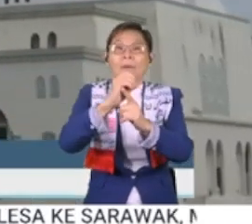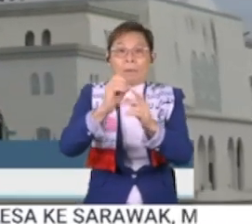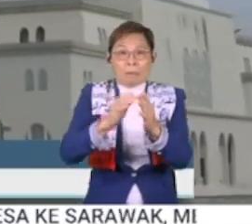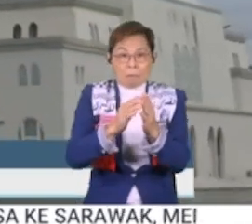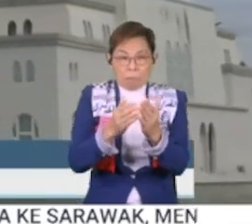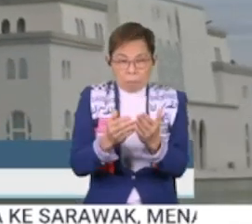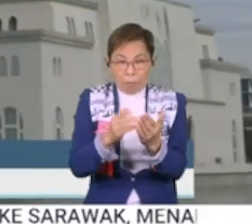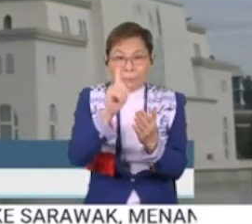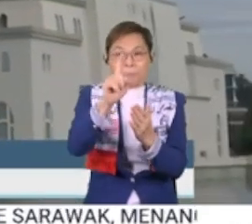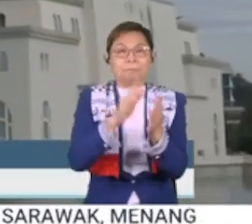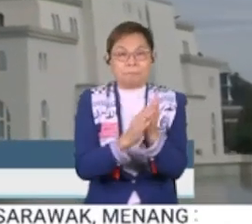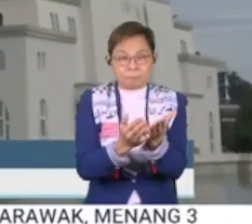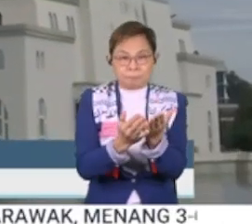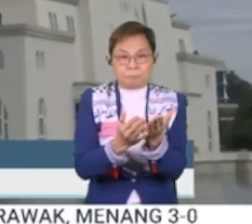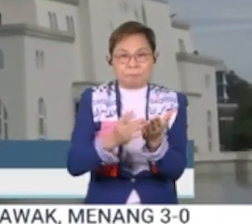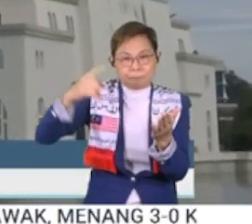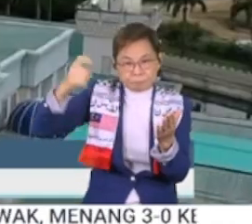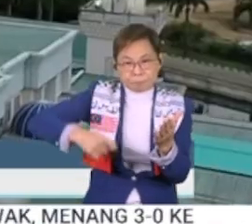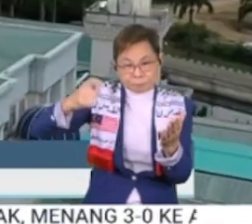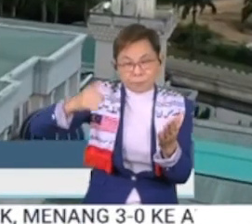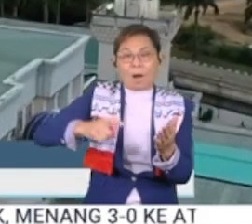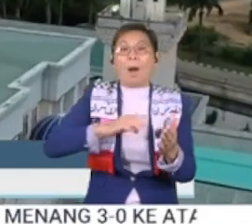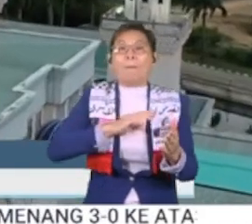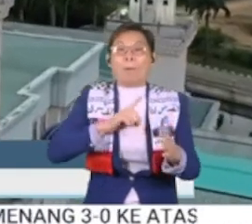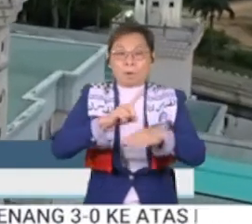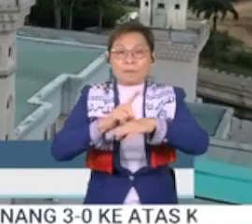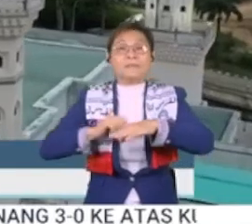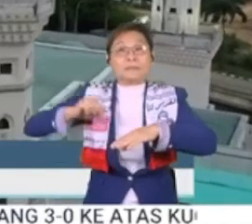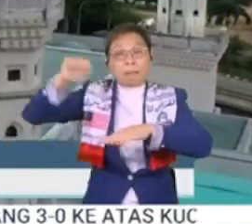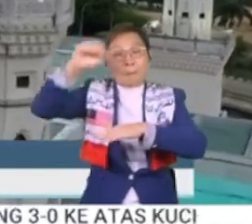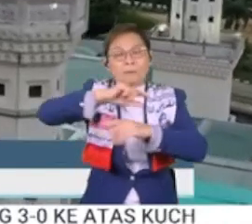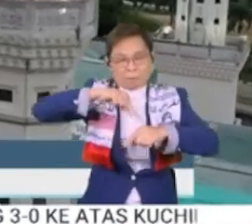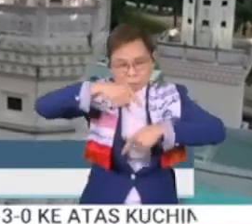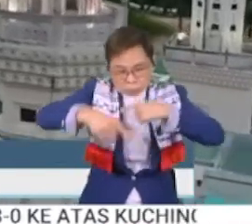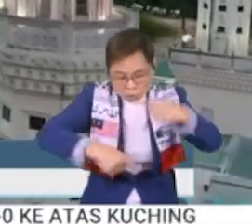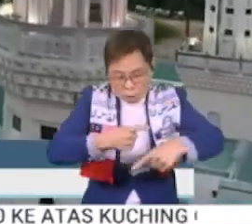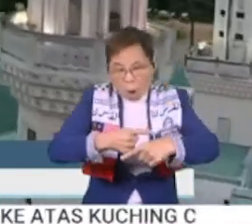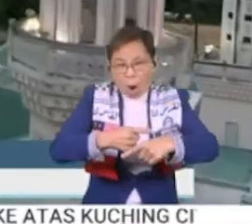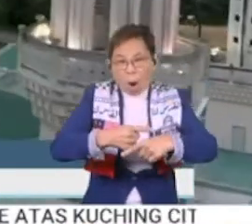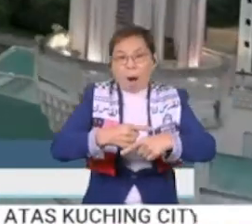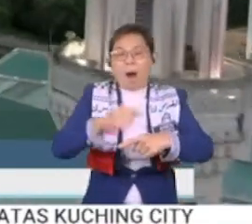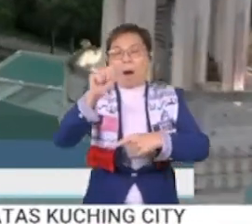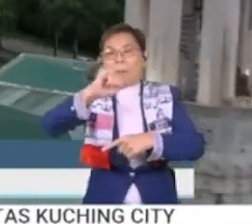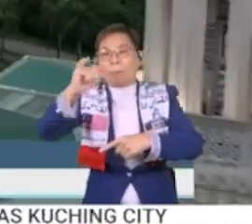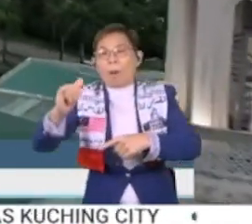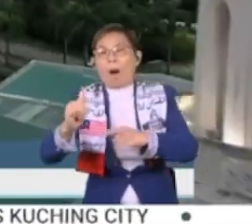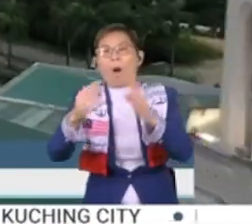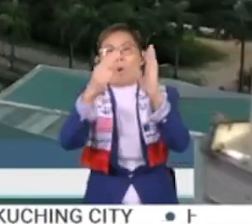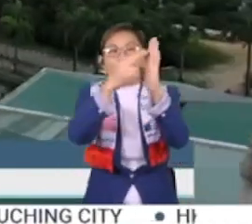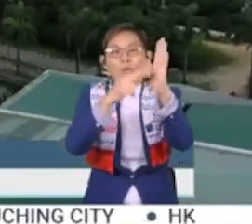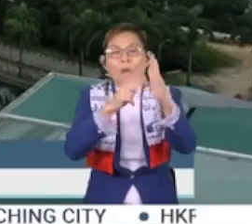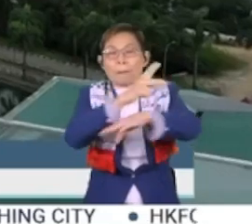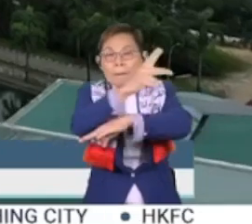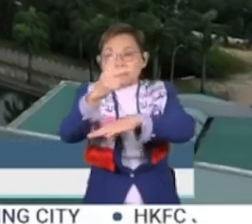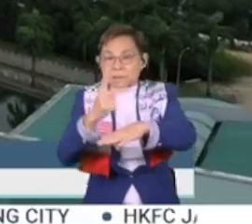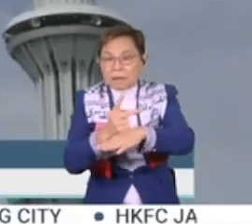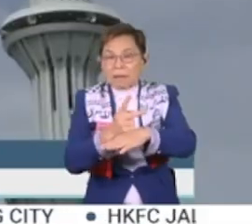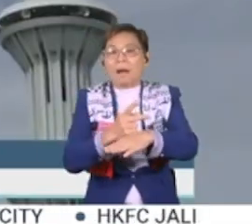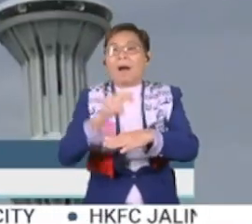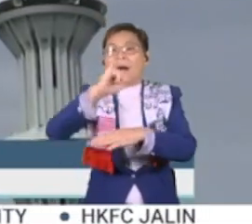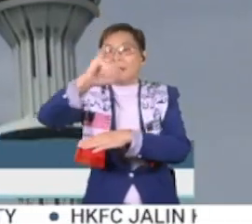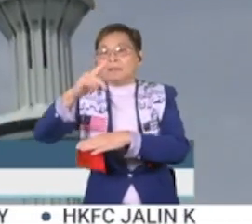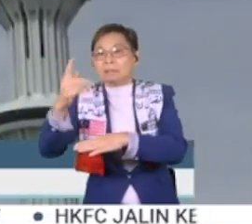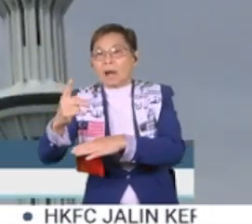Jamaah sebagai satu kawalan Manhaj kemuftian di negeri ini dan menggantikan takrif jawatankuasa fatwa kebangsaan kepada